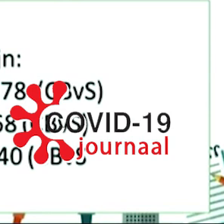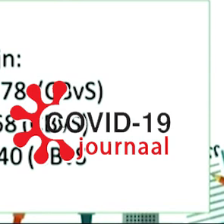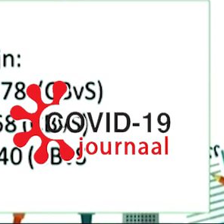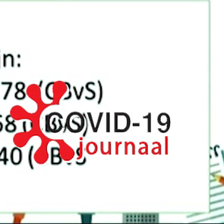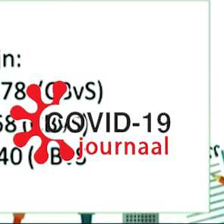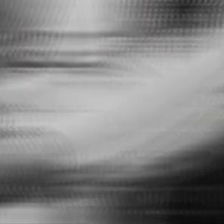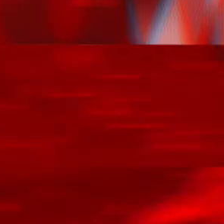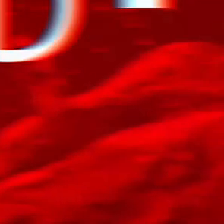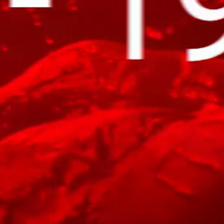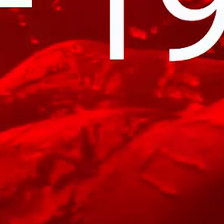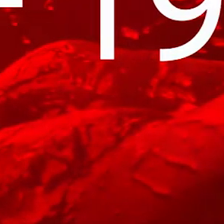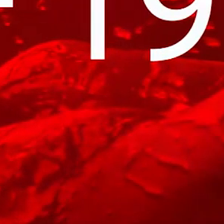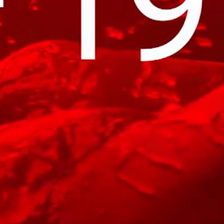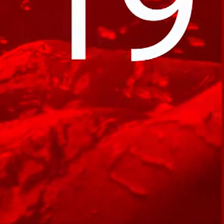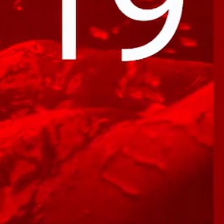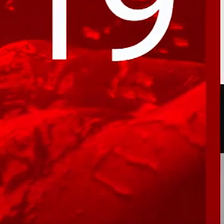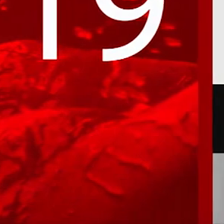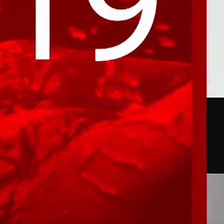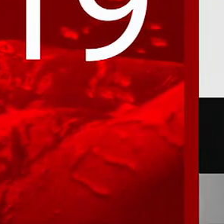03-13100/01-163-840.